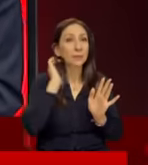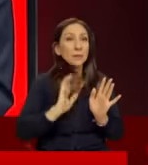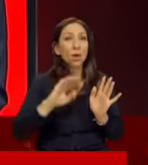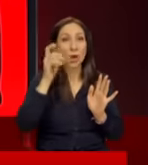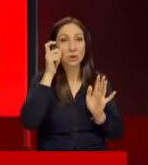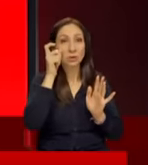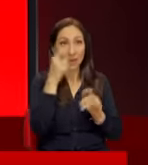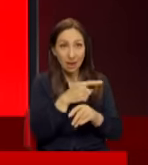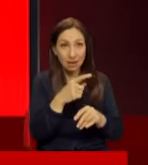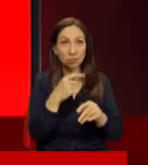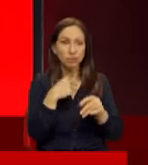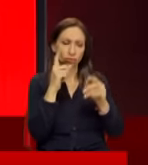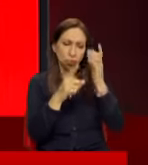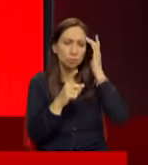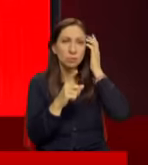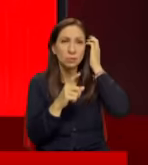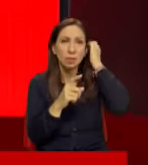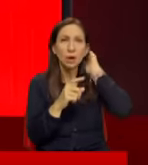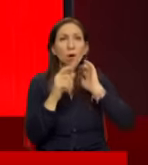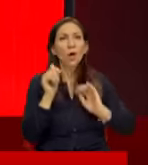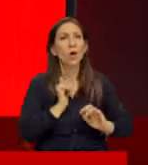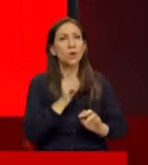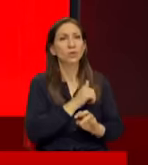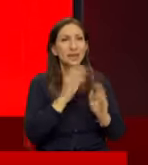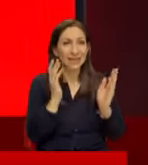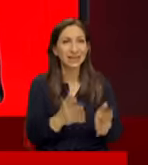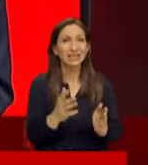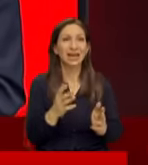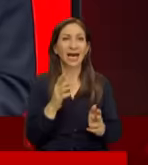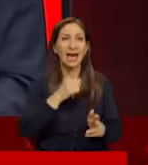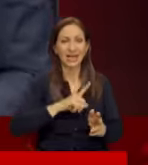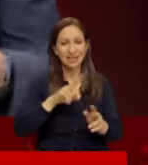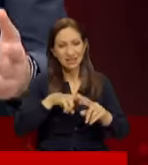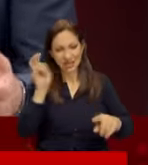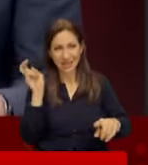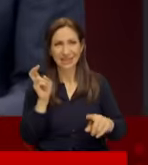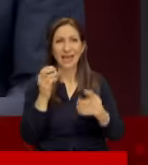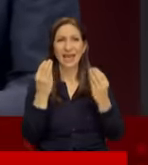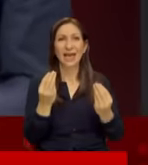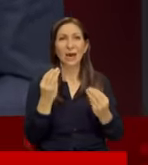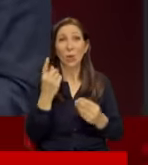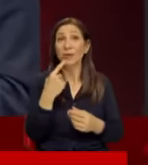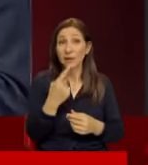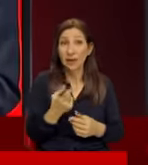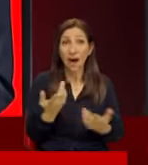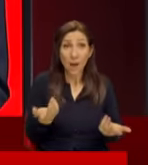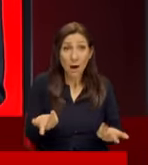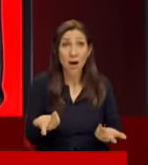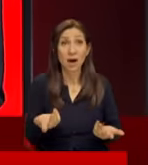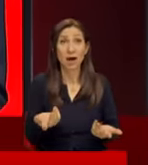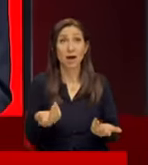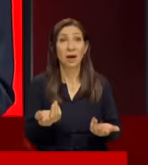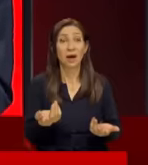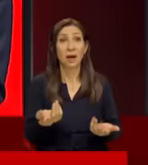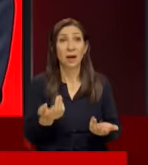Özgür Özel le sordum ben, dedim ki yani Ordu'da keşke adayı çekseniz. O da dedi ki ya ama dedi